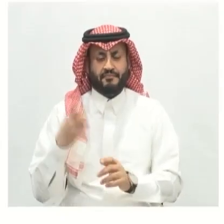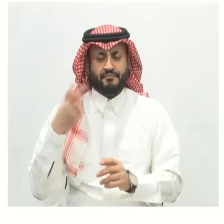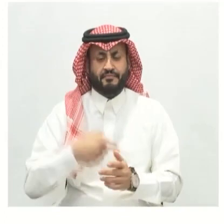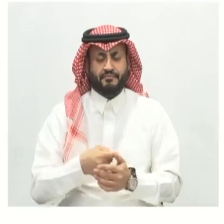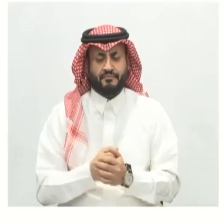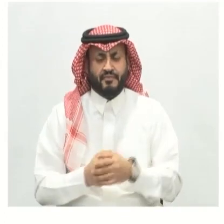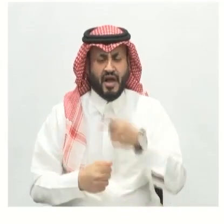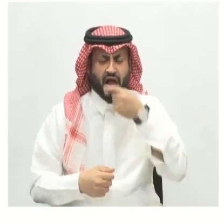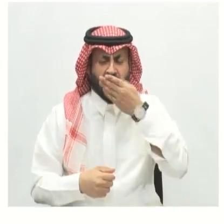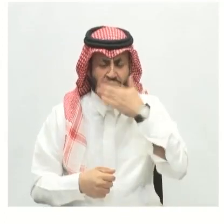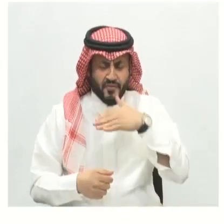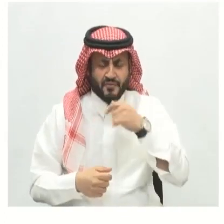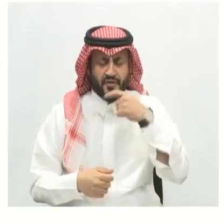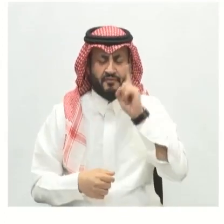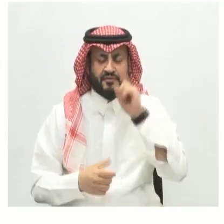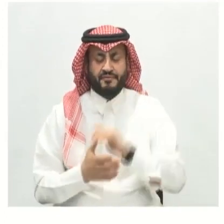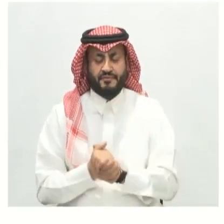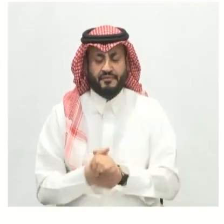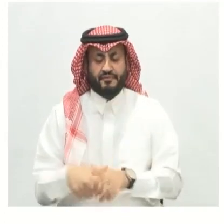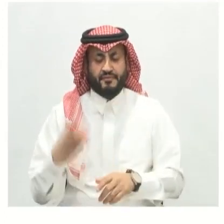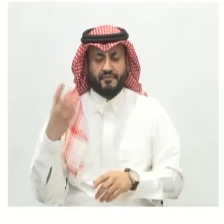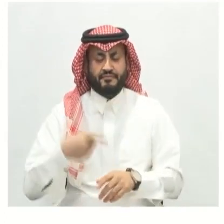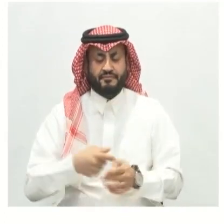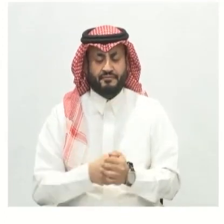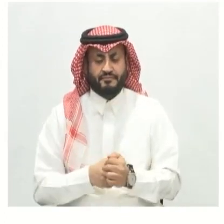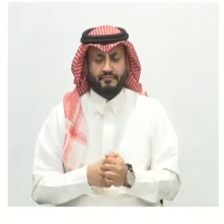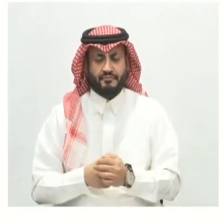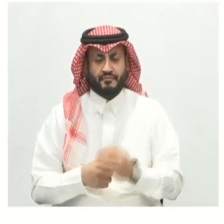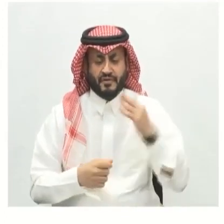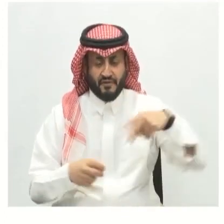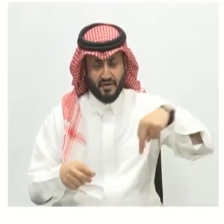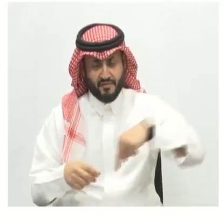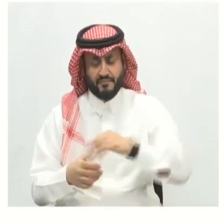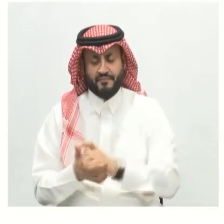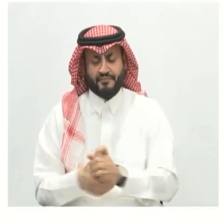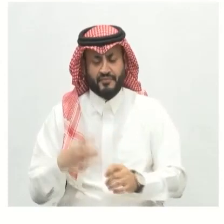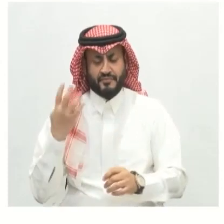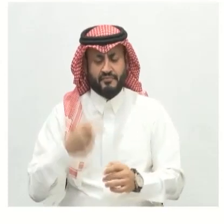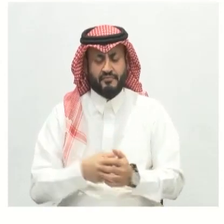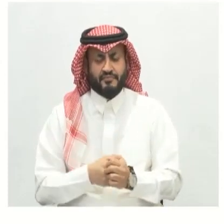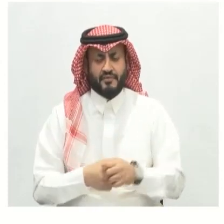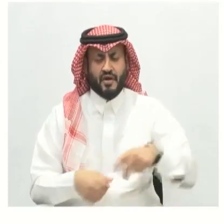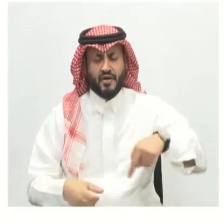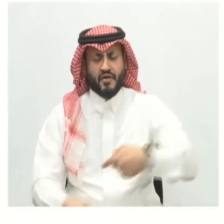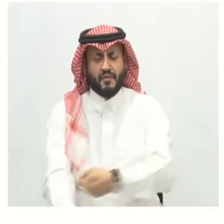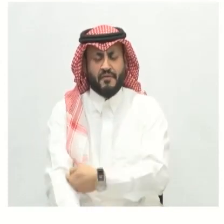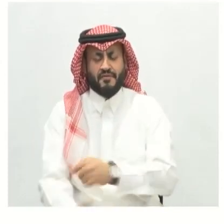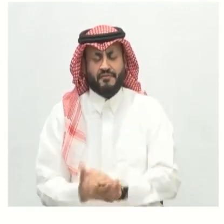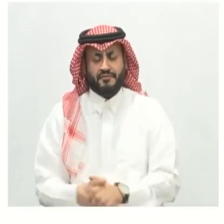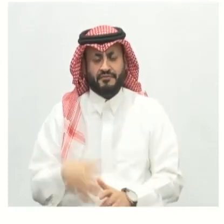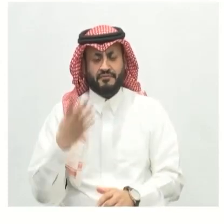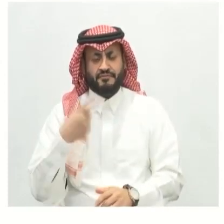تشميت العاطس 13 اجابه الدعوه 14 عياده المريض